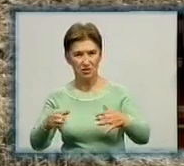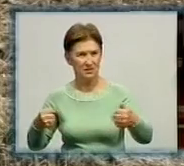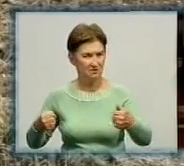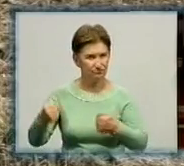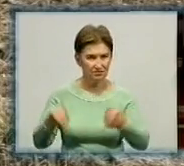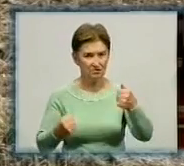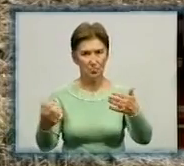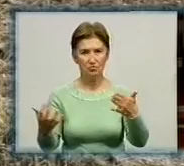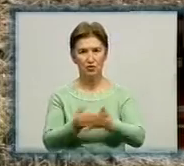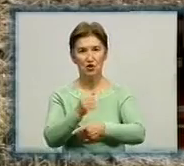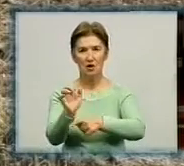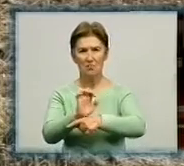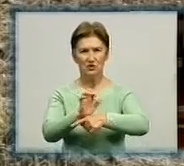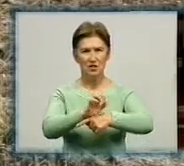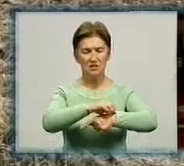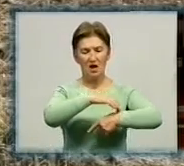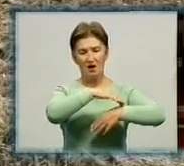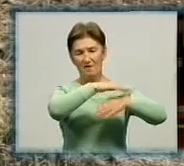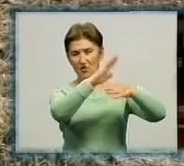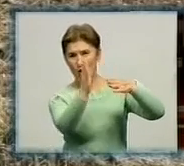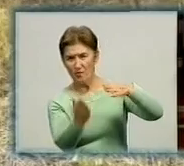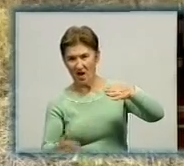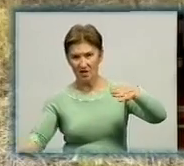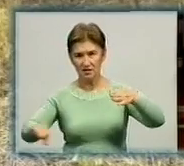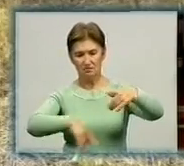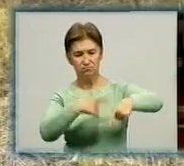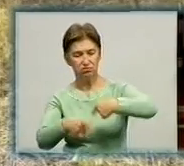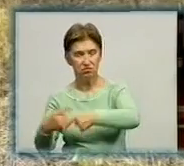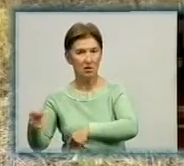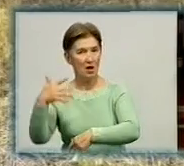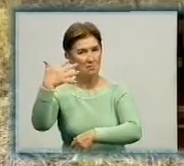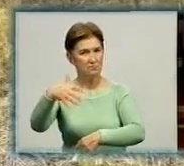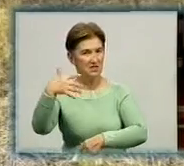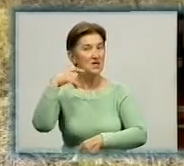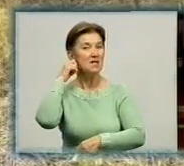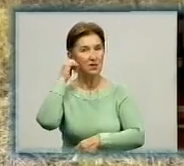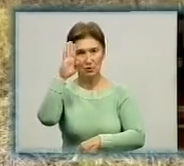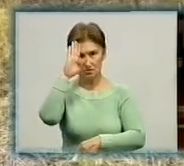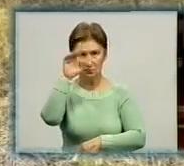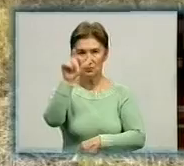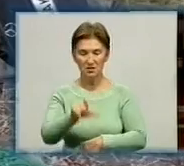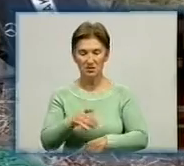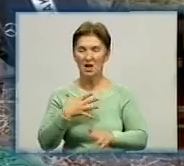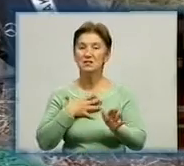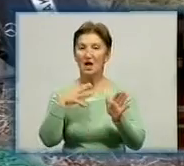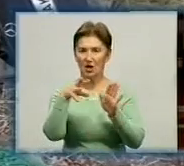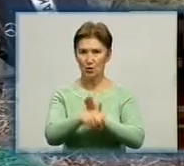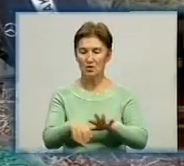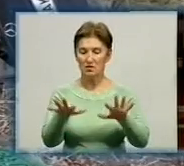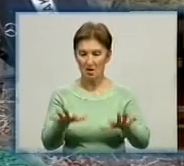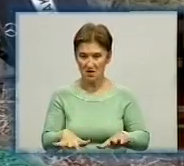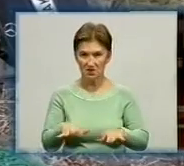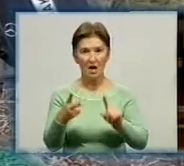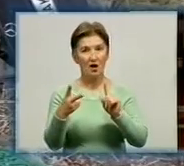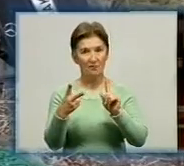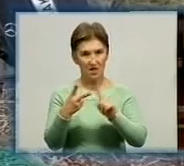чого машина заїхала в кювет та перекинулася. 50-річний пасажир загинув на місці ДТП. Ще одного пасажира 60-го року народження